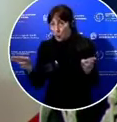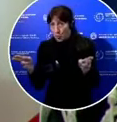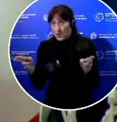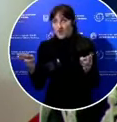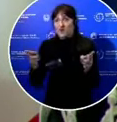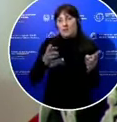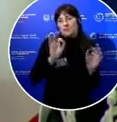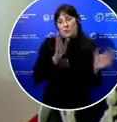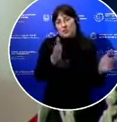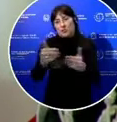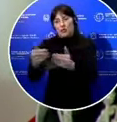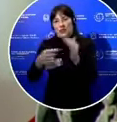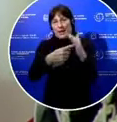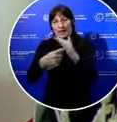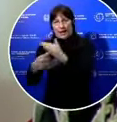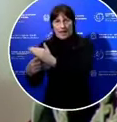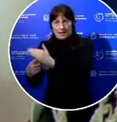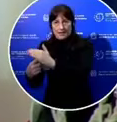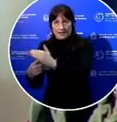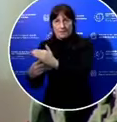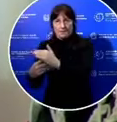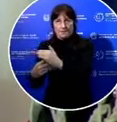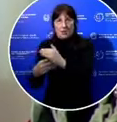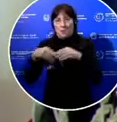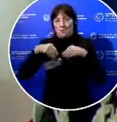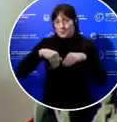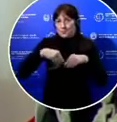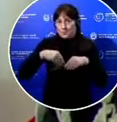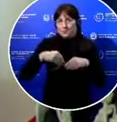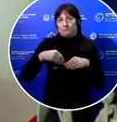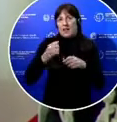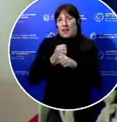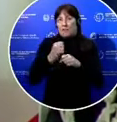delle dipendenze, che hanno animato appunto i lavori preparatori.